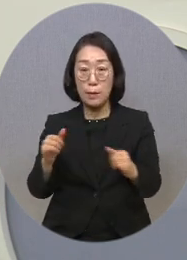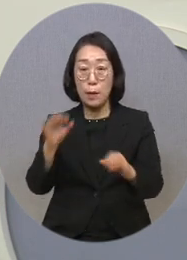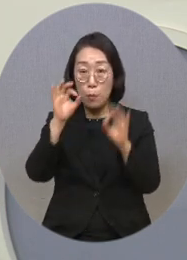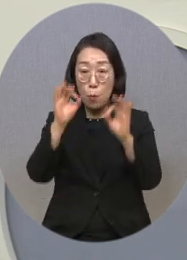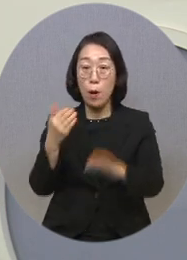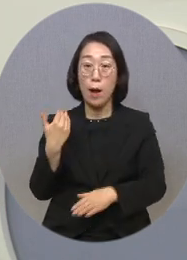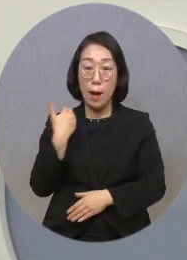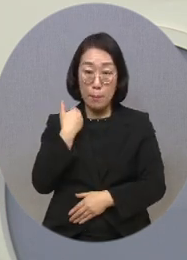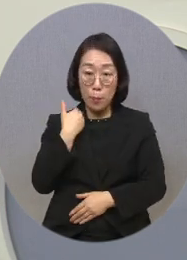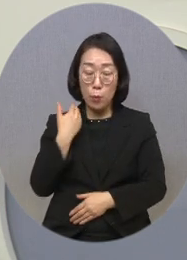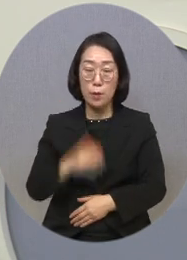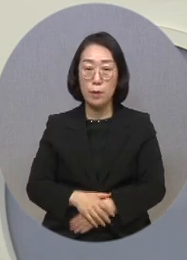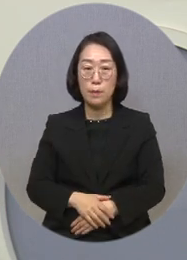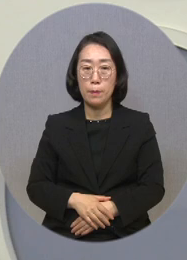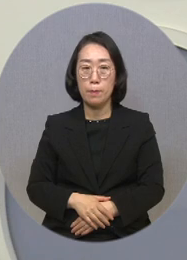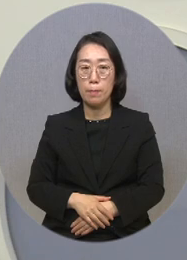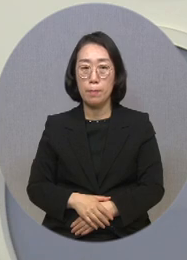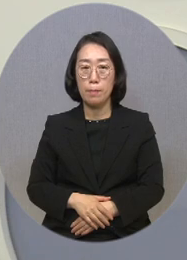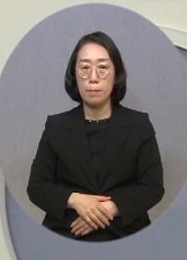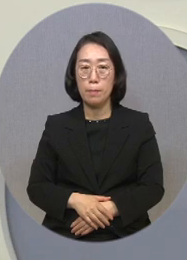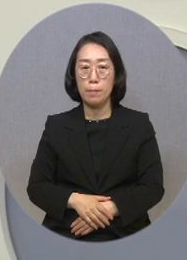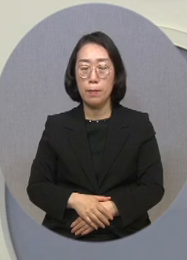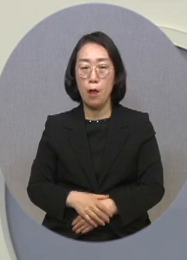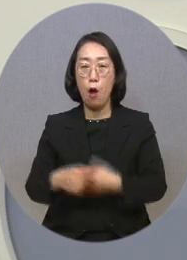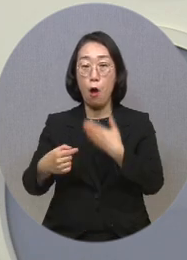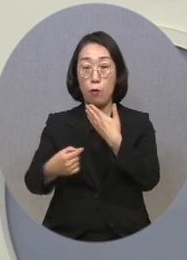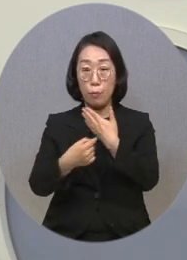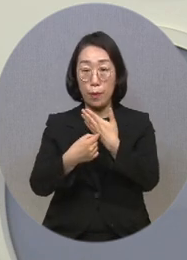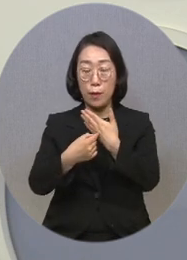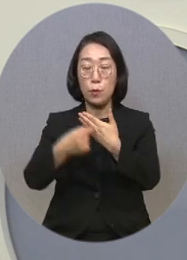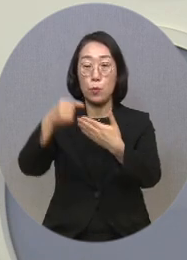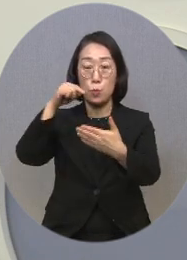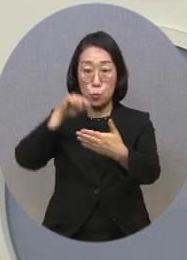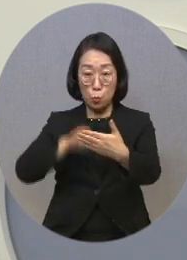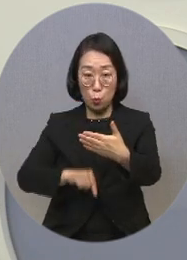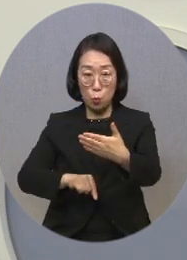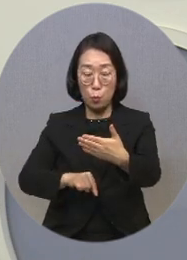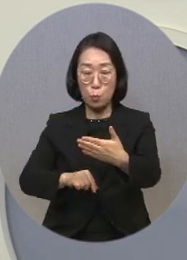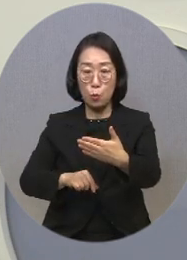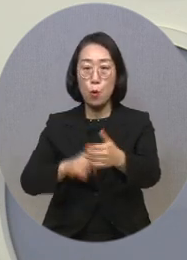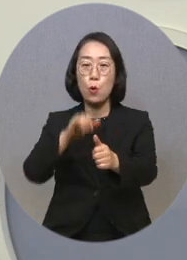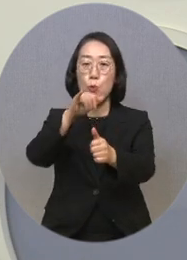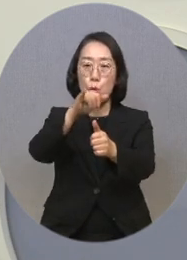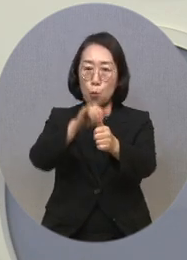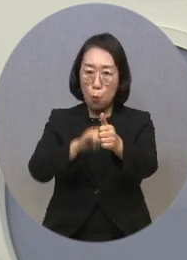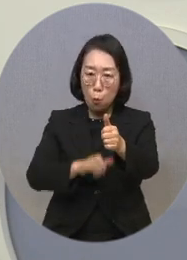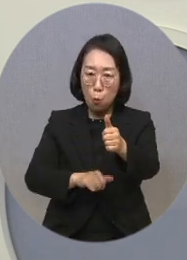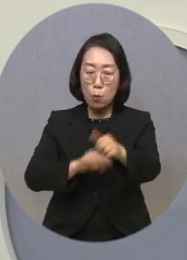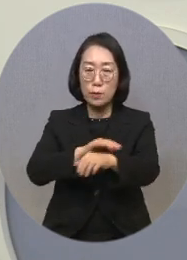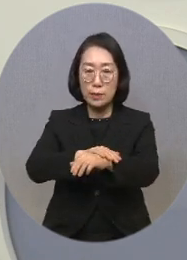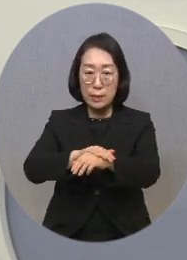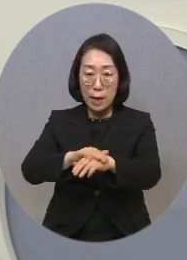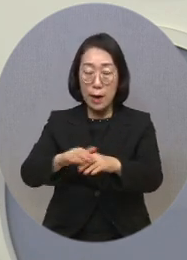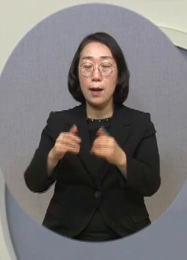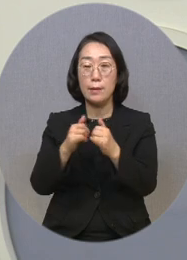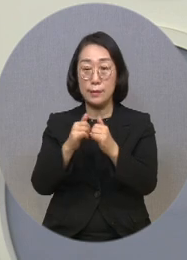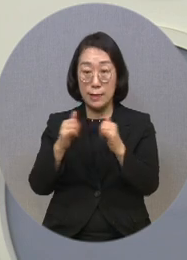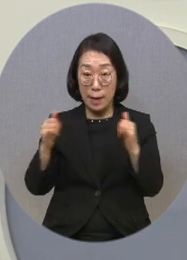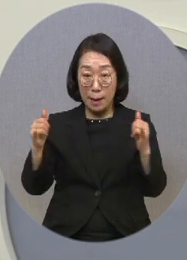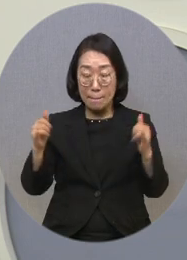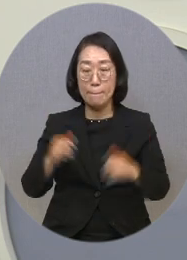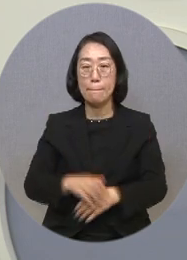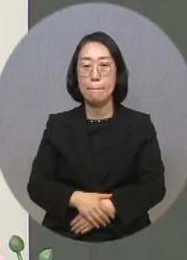않는 그러니까 표면적이 아닌 이면에서 그 효의 기운을 가지고 있는